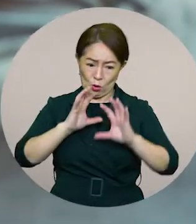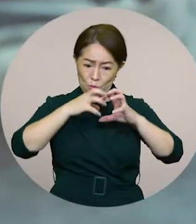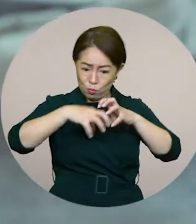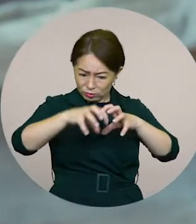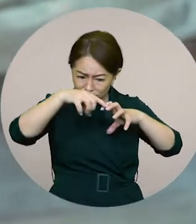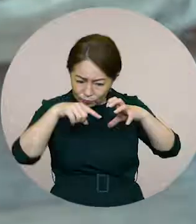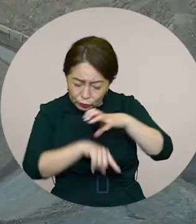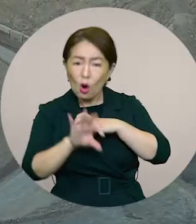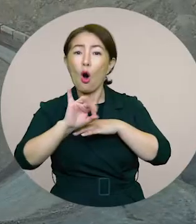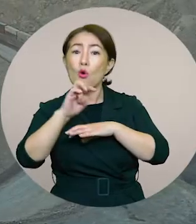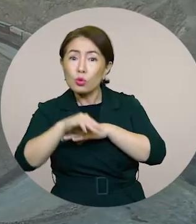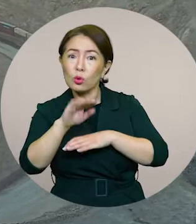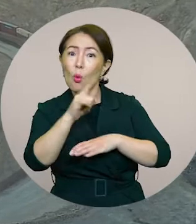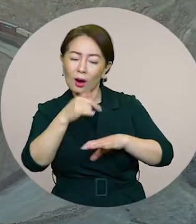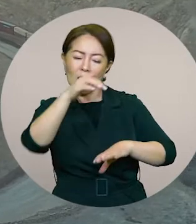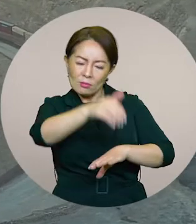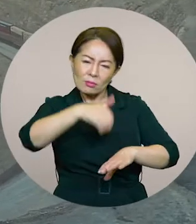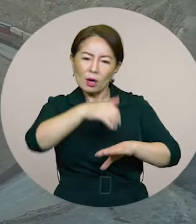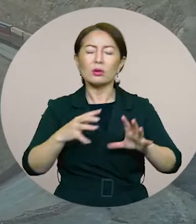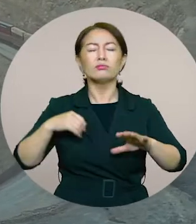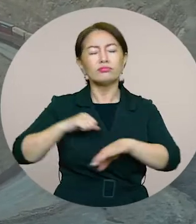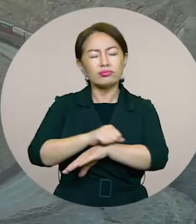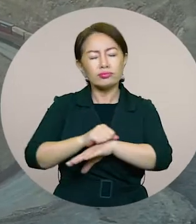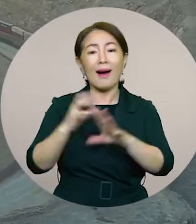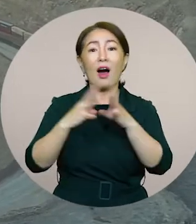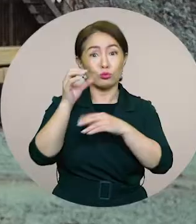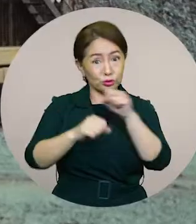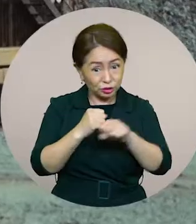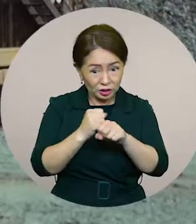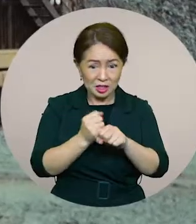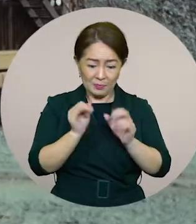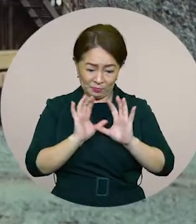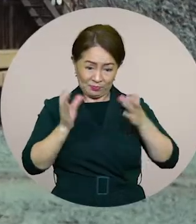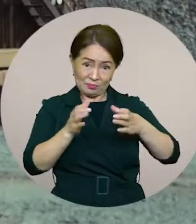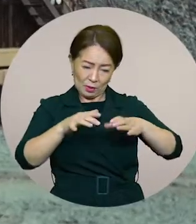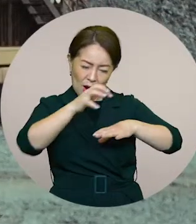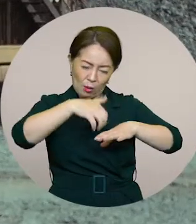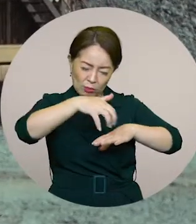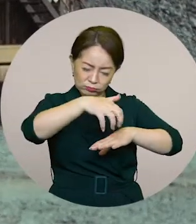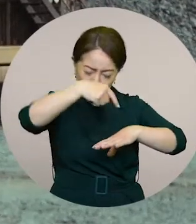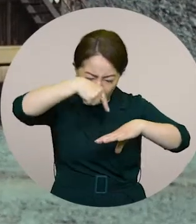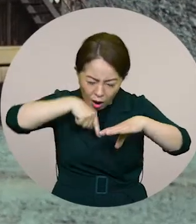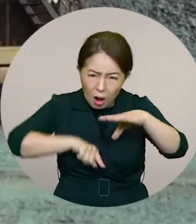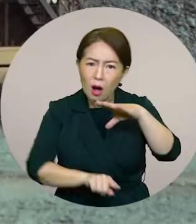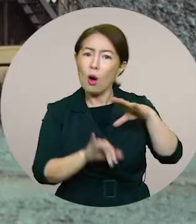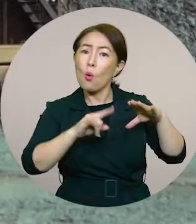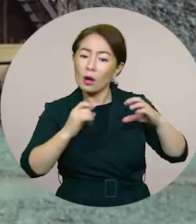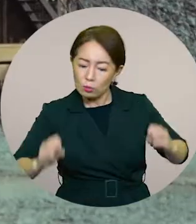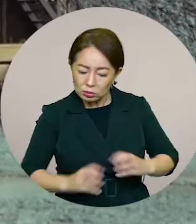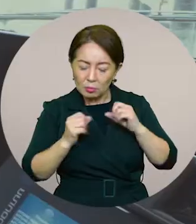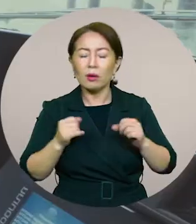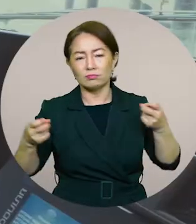оюут ил уурхайг ашиглаж эхлээд 10 жил өнгөрчээ. Ил уурхайгаас олборлолт явуулахын зэрэгцээ гүний уурхайн бүтээн байгуулалт